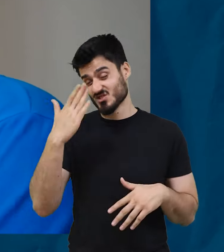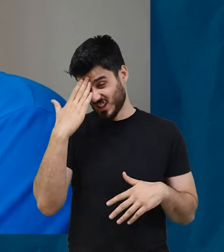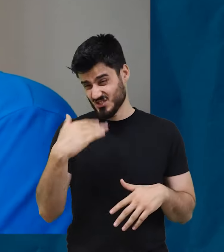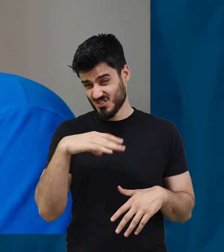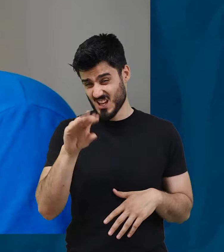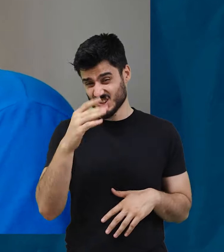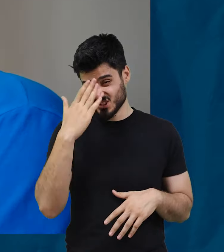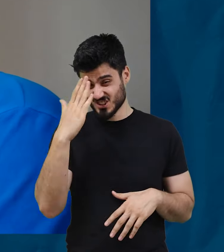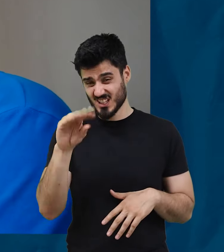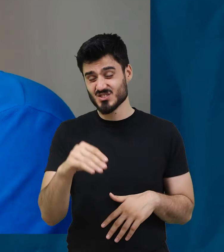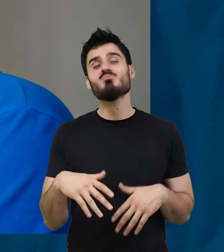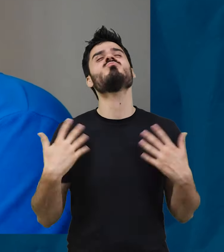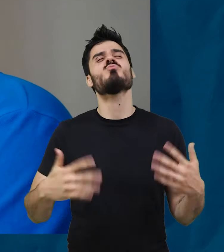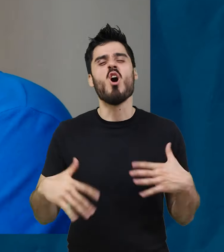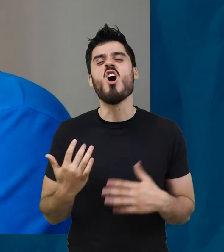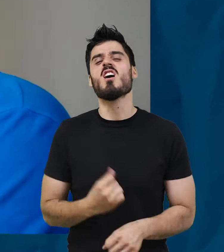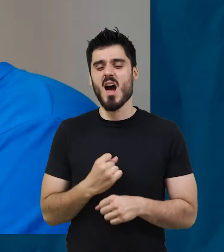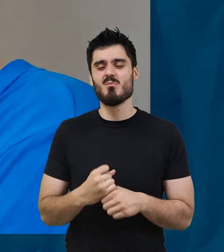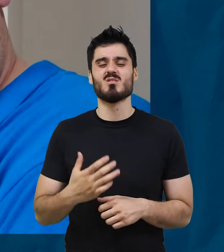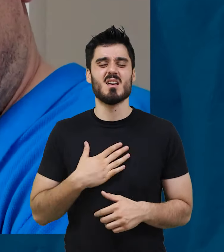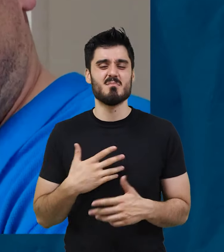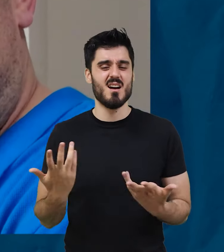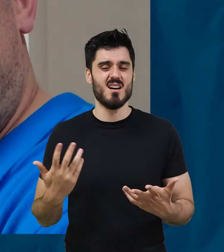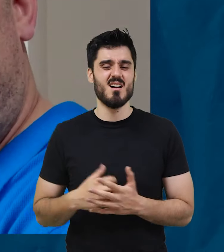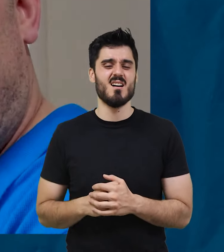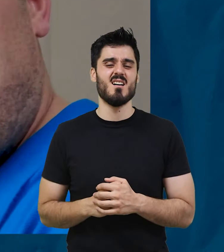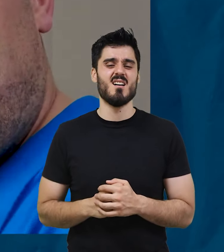Честно ли? Доста.